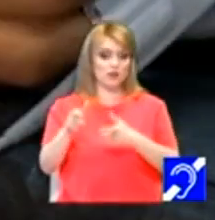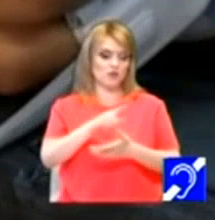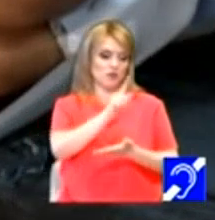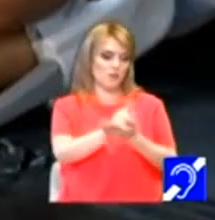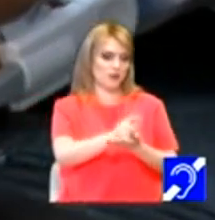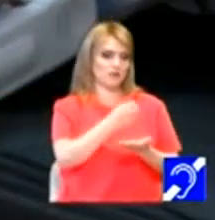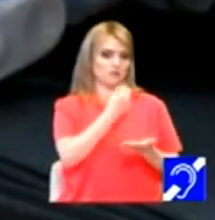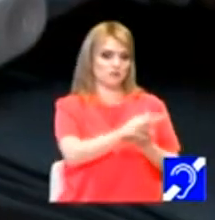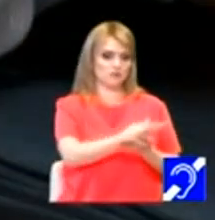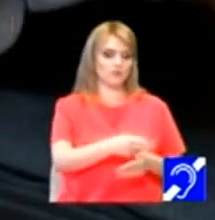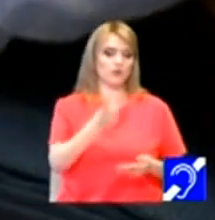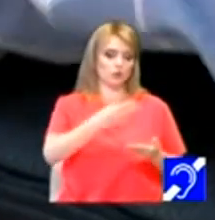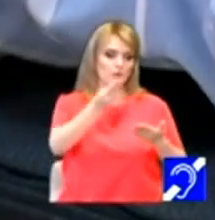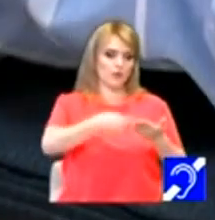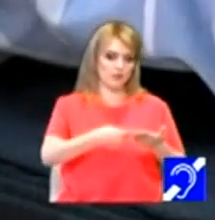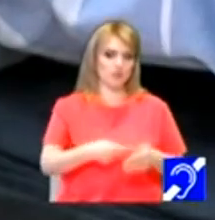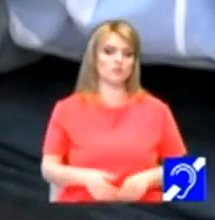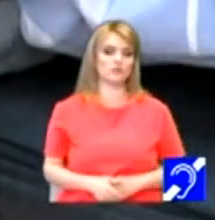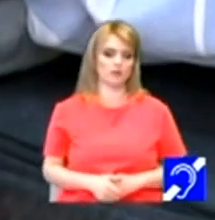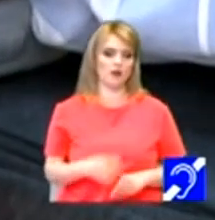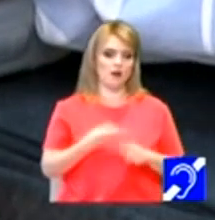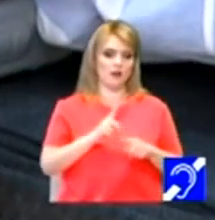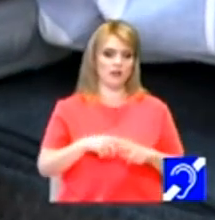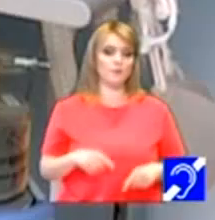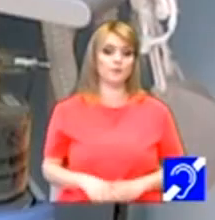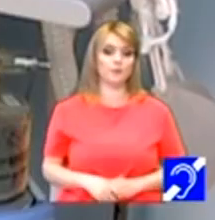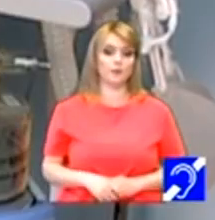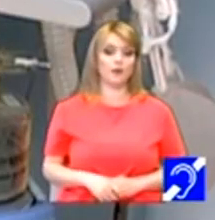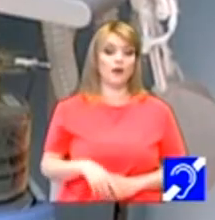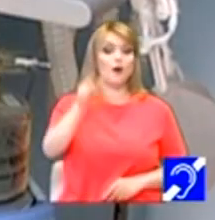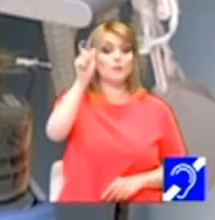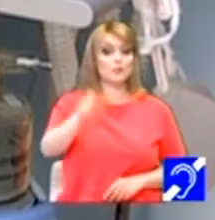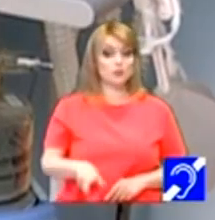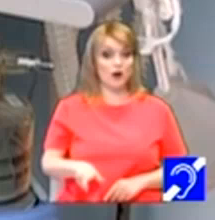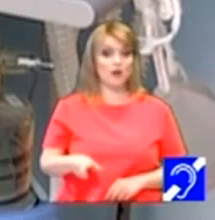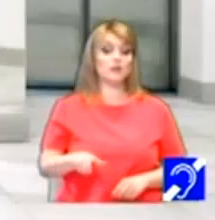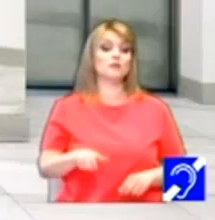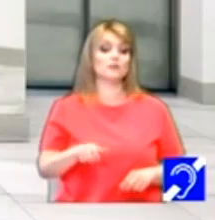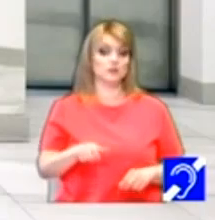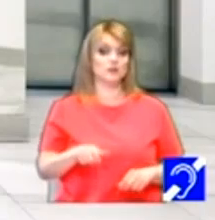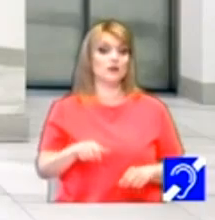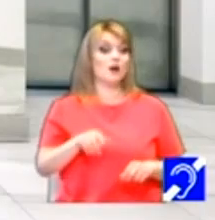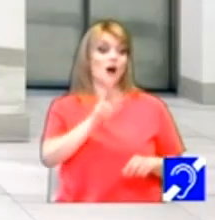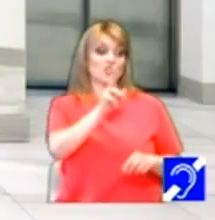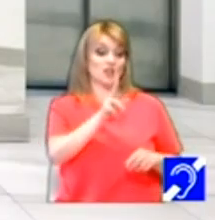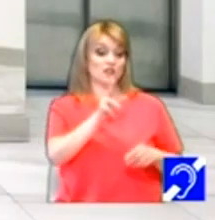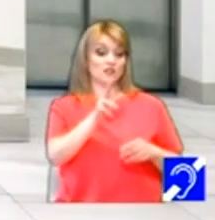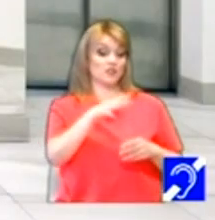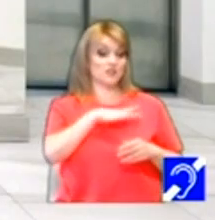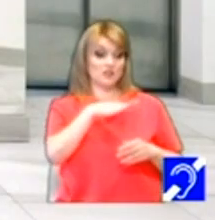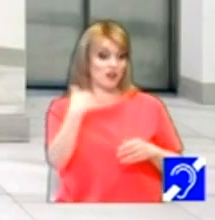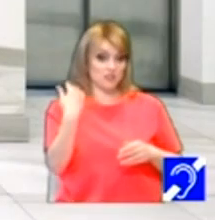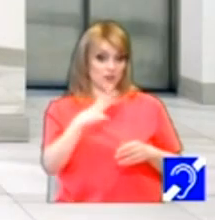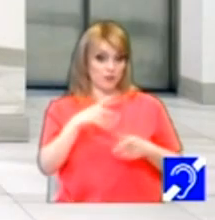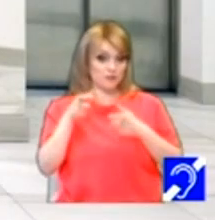2 ore va emite decizia prin care confirmă sau infirmă măsura, iar persoana în cauză o poate contesta la instanță. Legea prevede